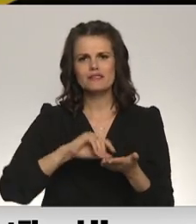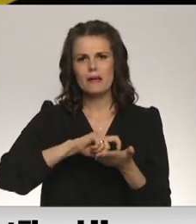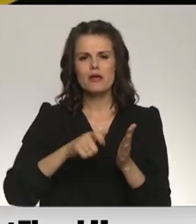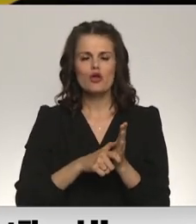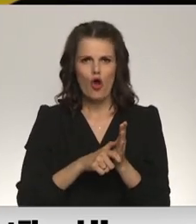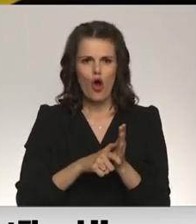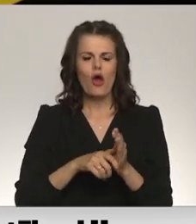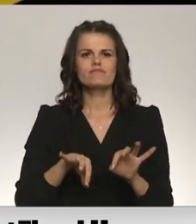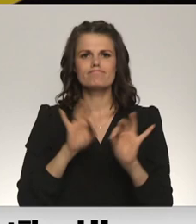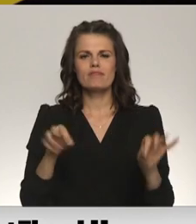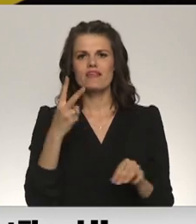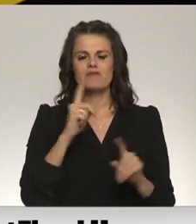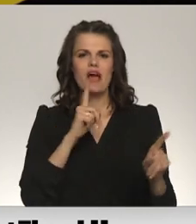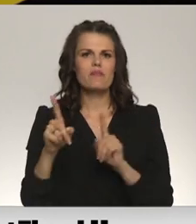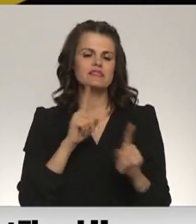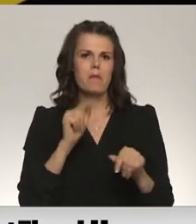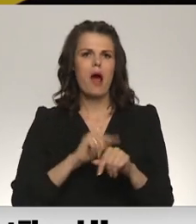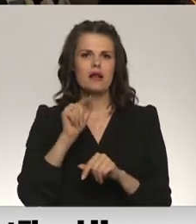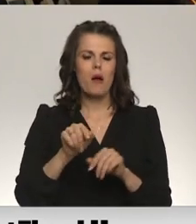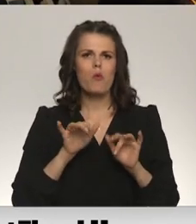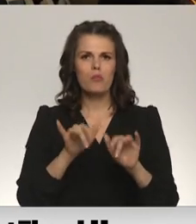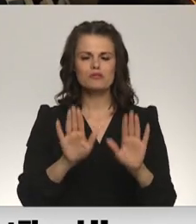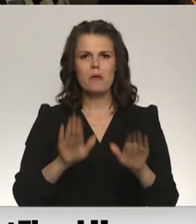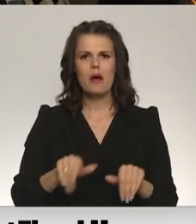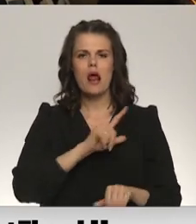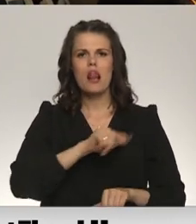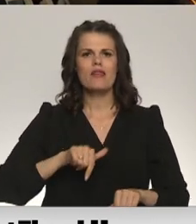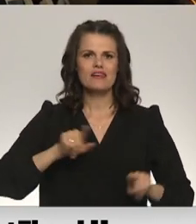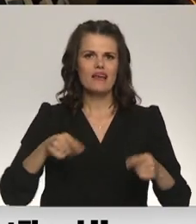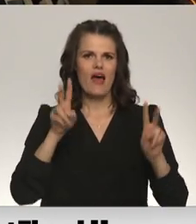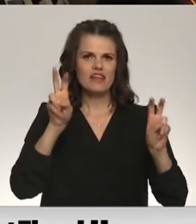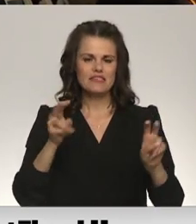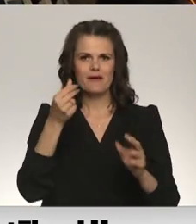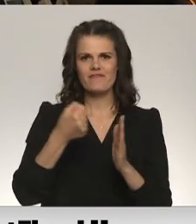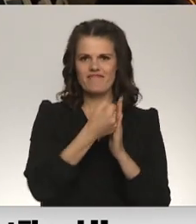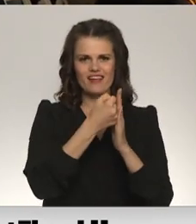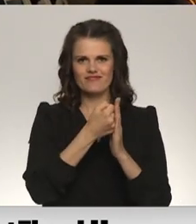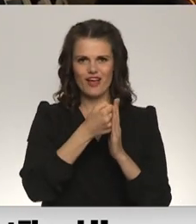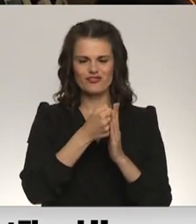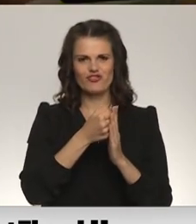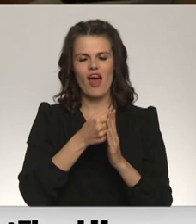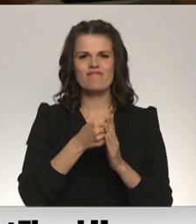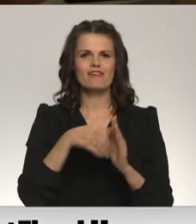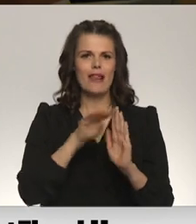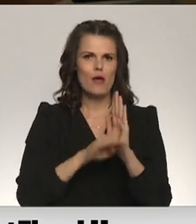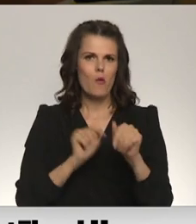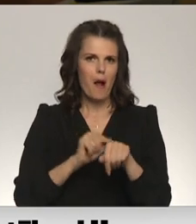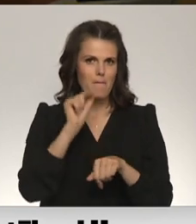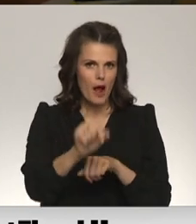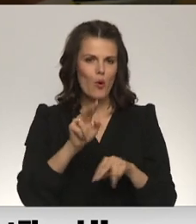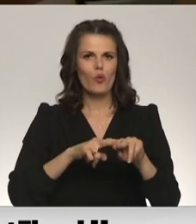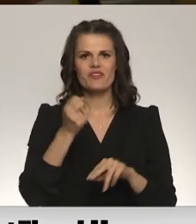administratīvā pārkāpuma procesus par partijas Latvijas attīstībai finansēšanas kārtības neievērošanu un 13 administratīvās lietas